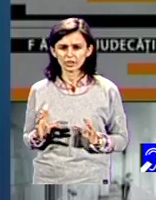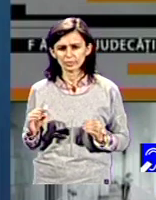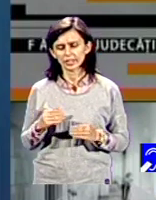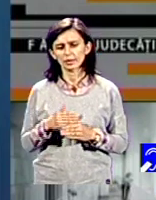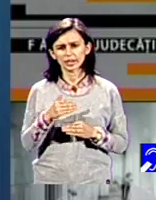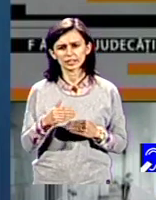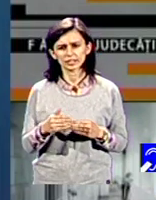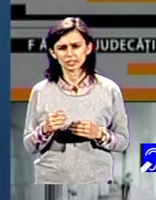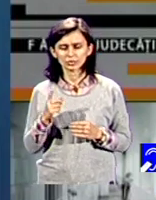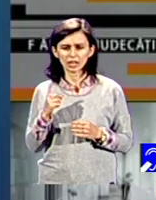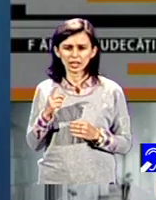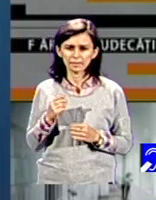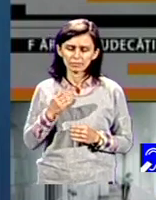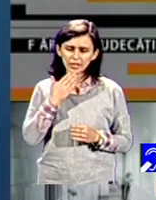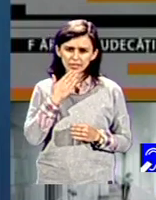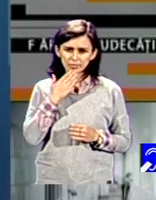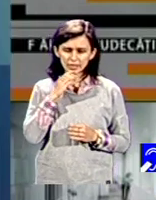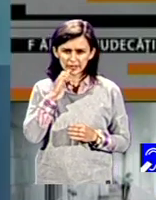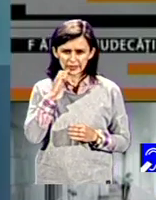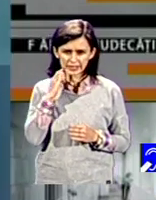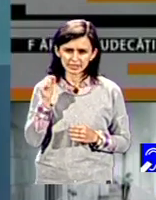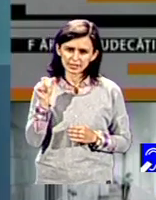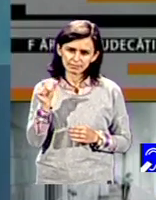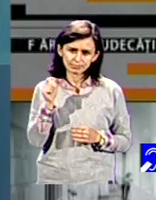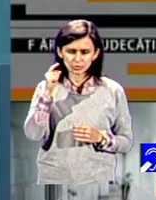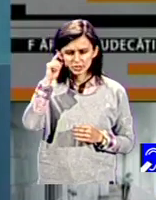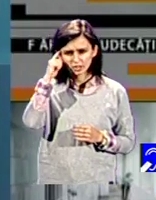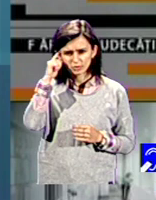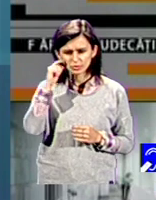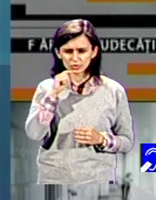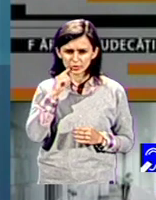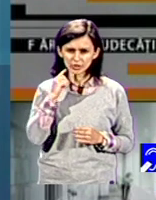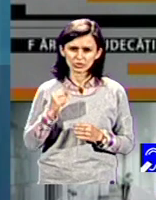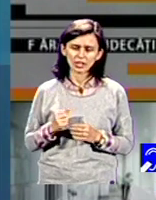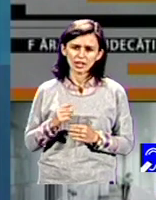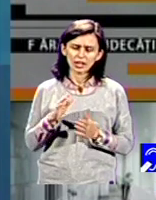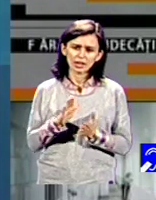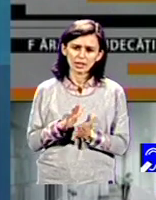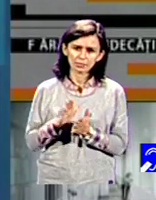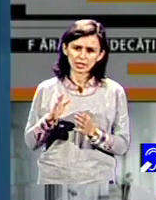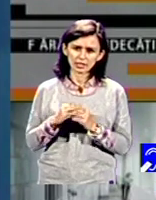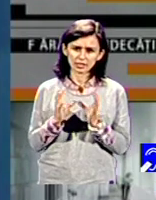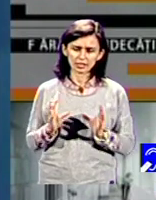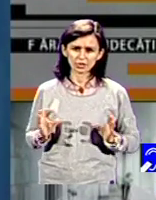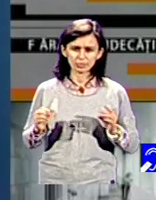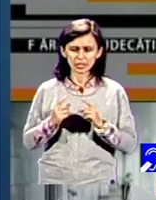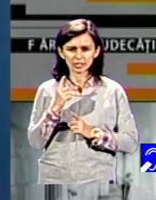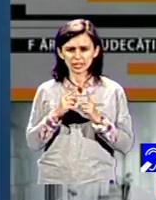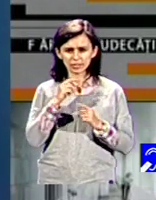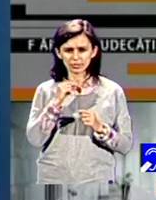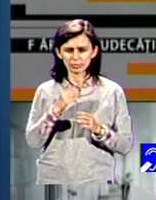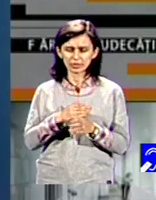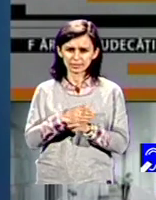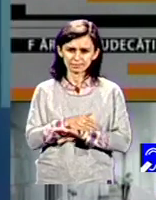să aud de părerea dumneavoastră de specialisti prea puțin cunoscută prea puțin implementat în România atunci când vorbim de accesibilitate cumva statul